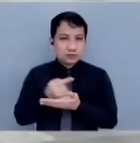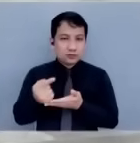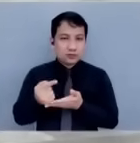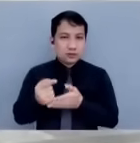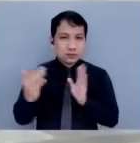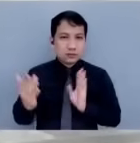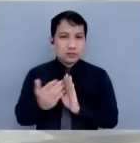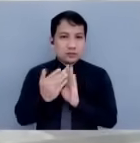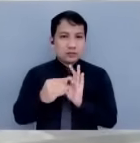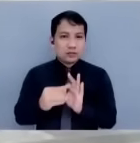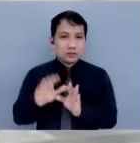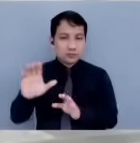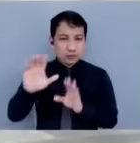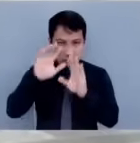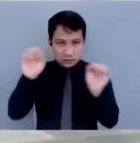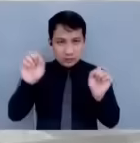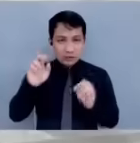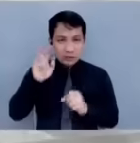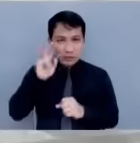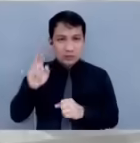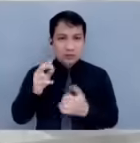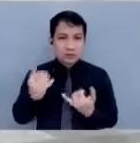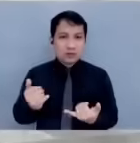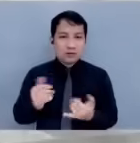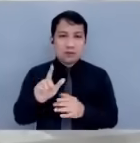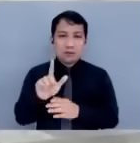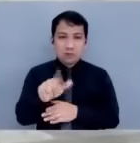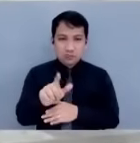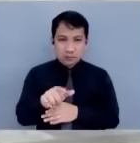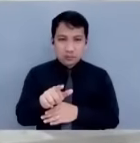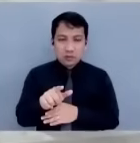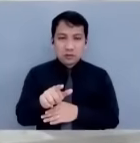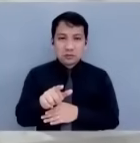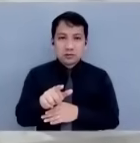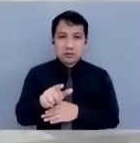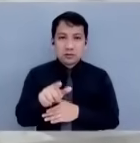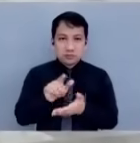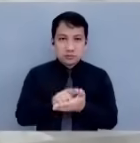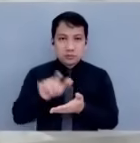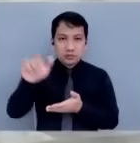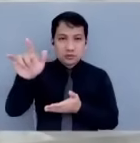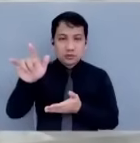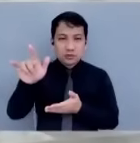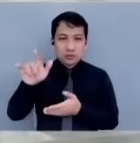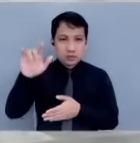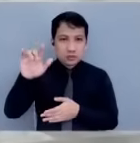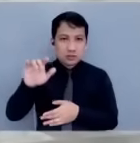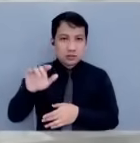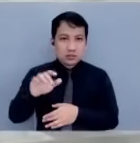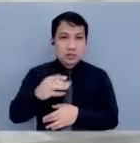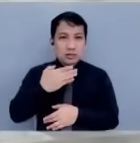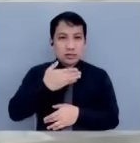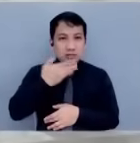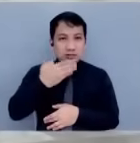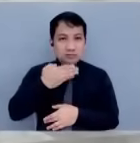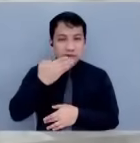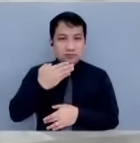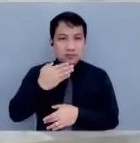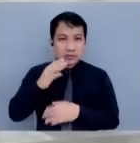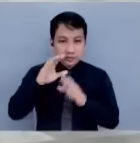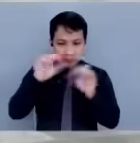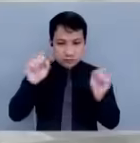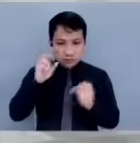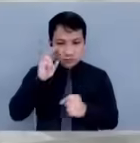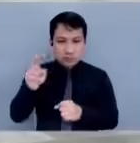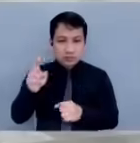makaharap nga ito ng Pangulo. Samantala, maya-maya lamang ay inaasahan ng lilipad patungo sa Prague, Czech Republic, si Pangulong Bongbong Marcos